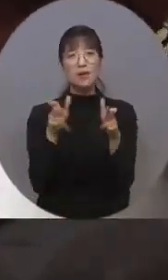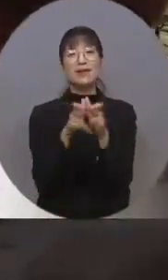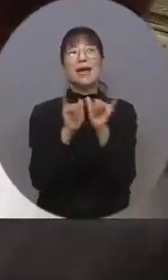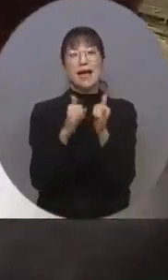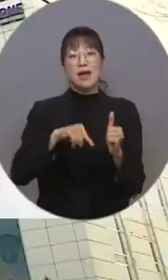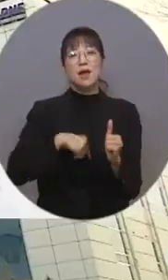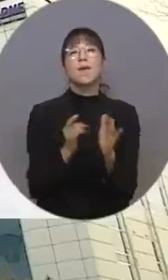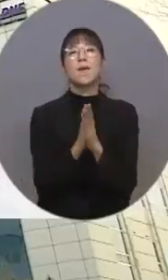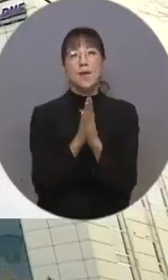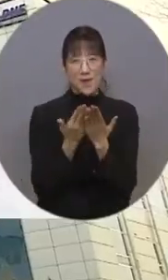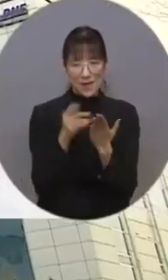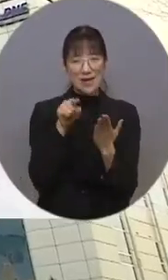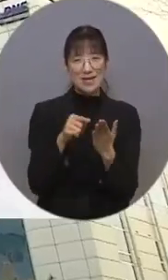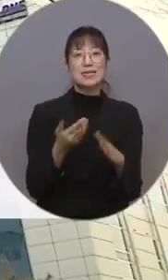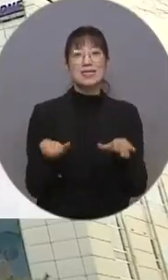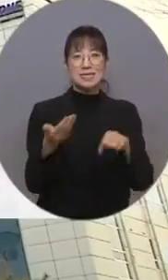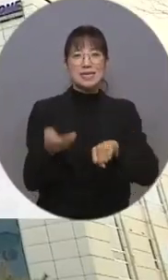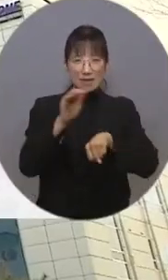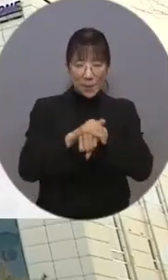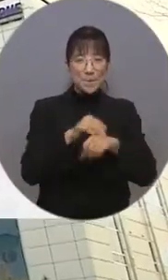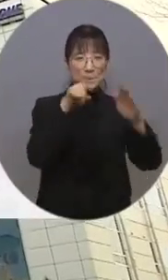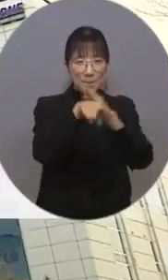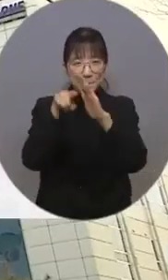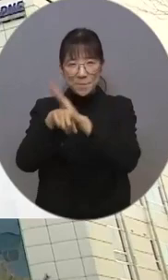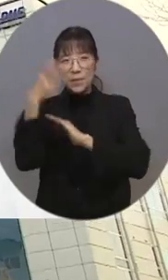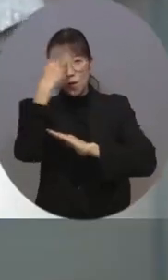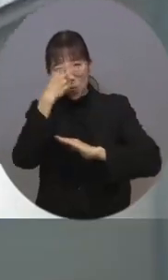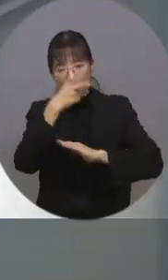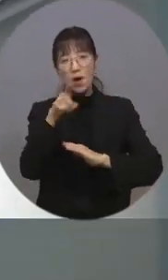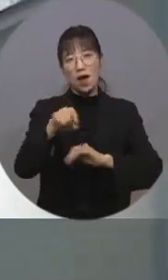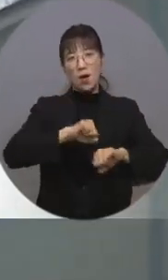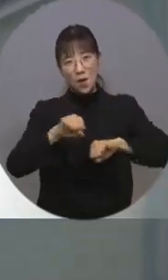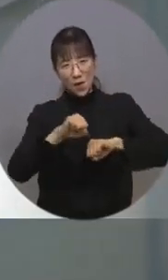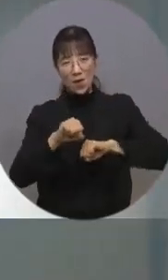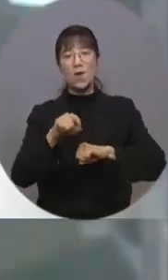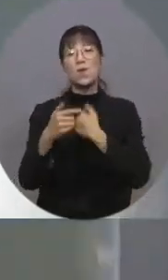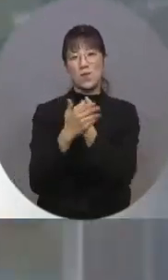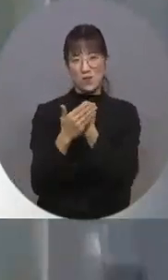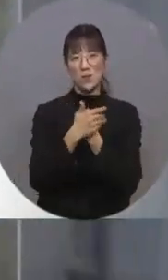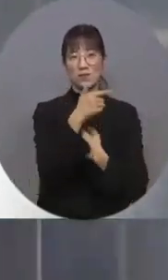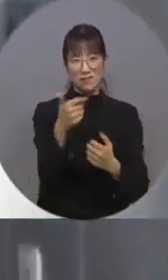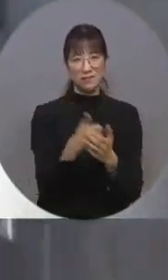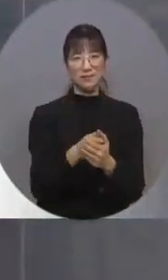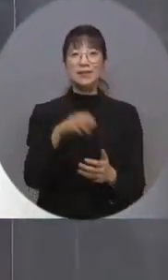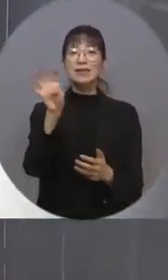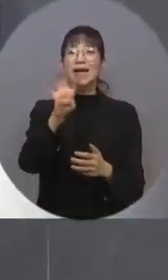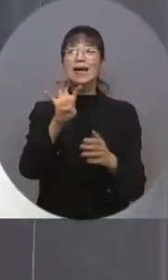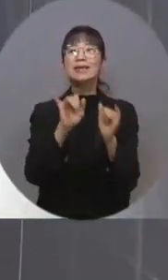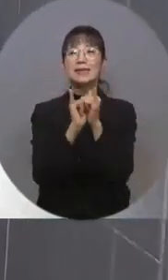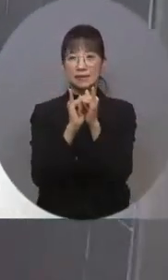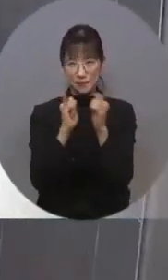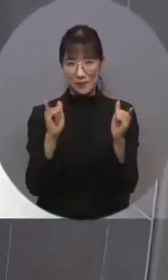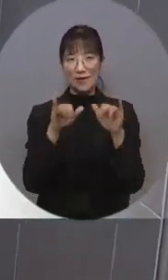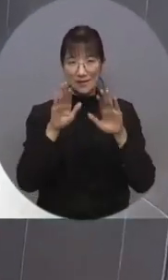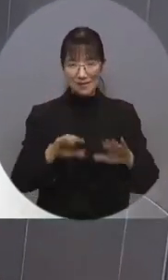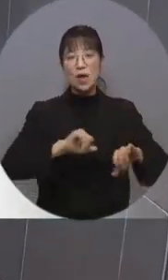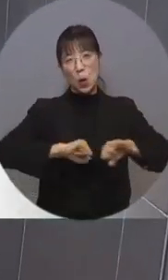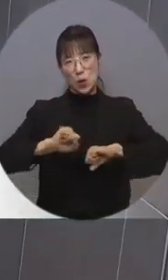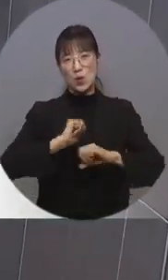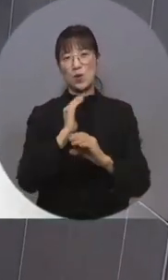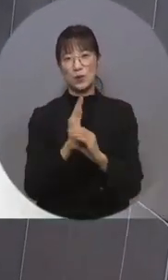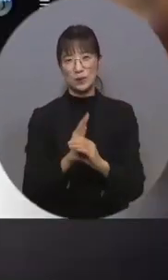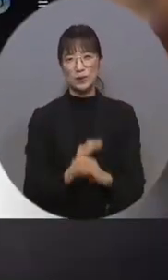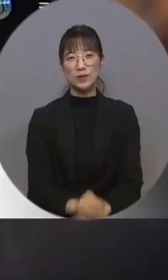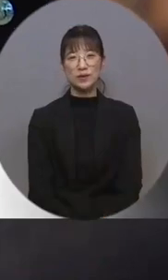구성된 현장 조사요원의 활약으로 구축됐습니다. 현재 경기도에서는 40여 명의 현장 조사요원이 활동하고